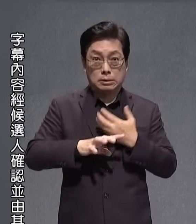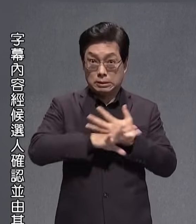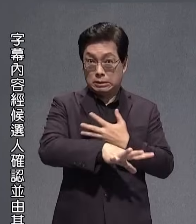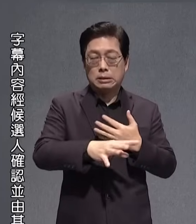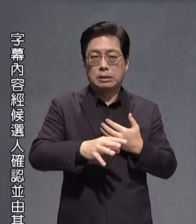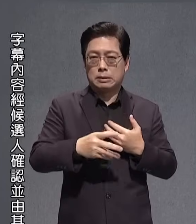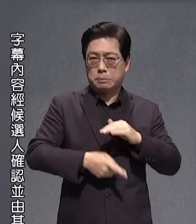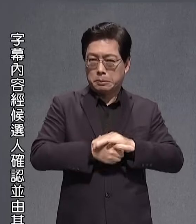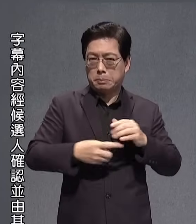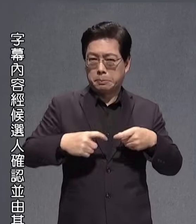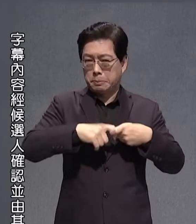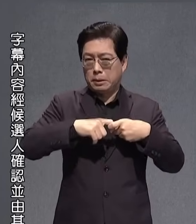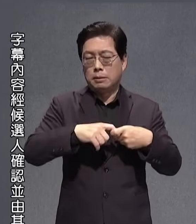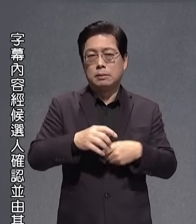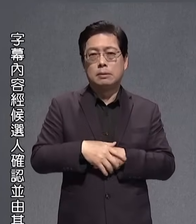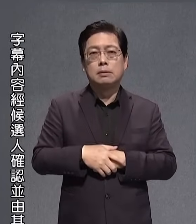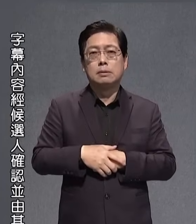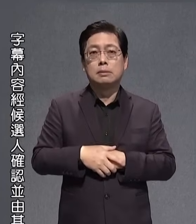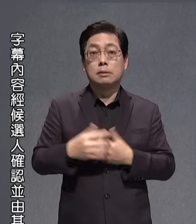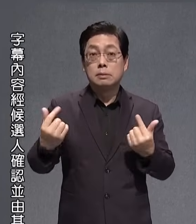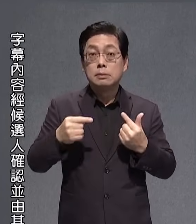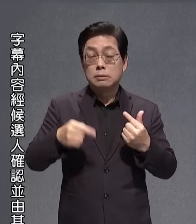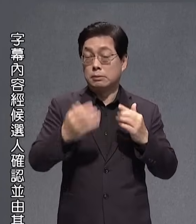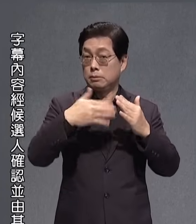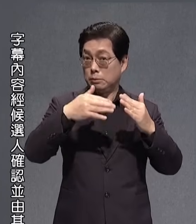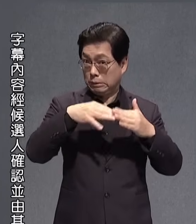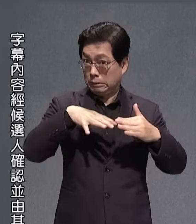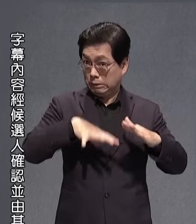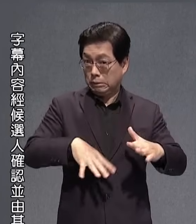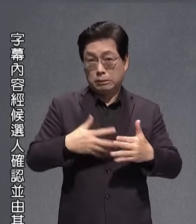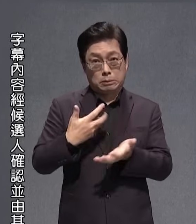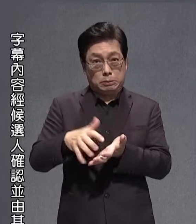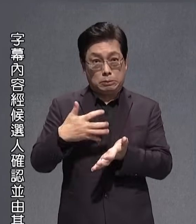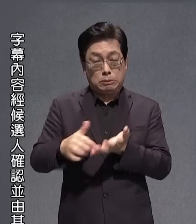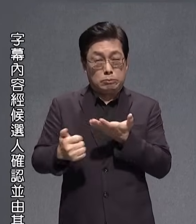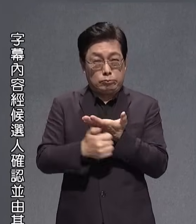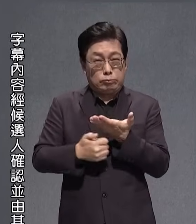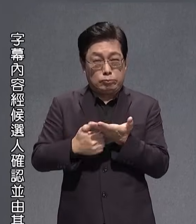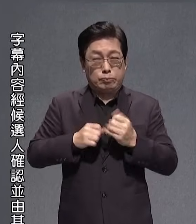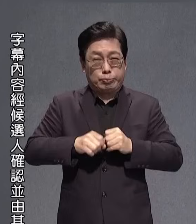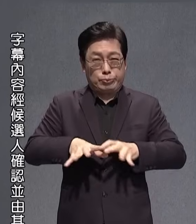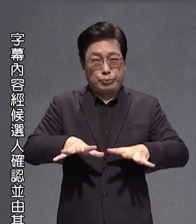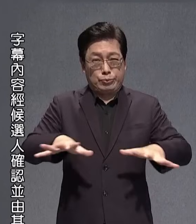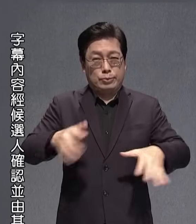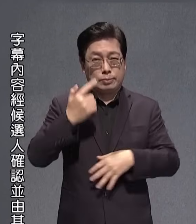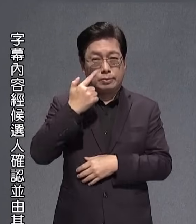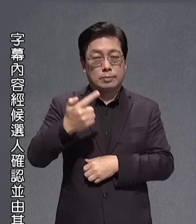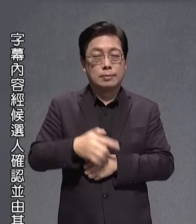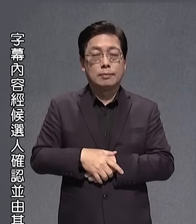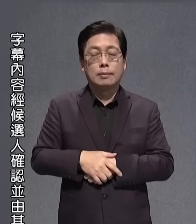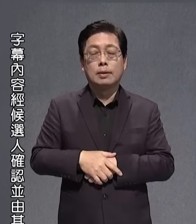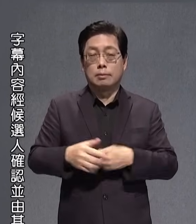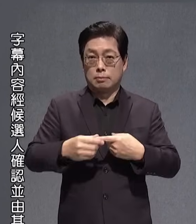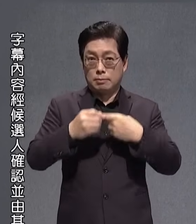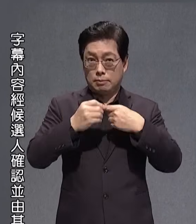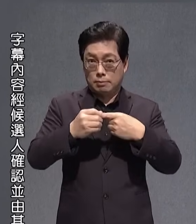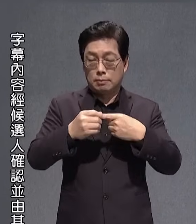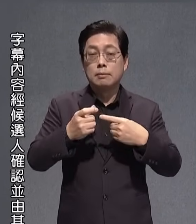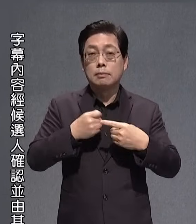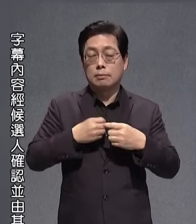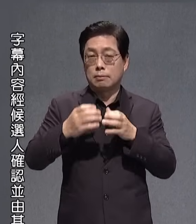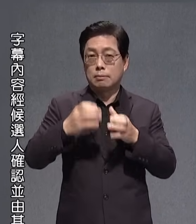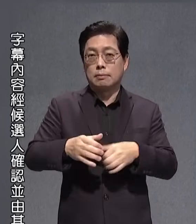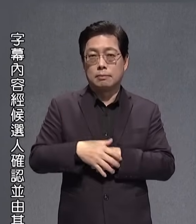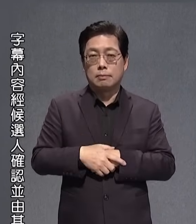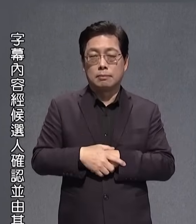卡智慧，尤其现阶段校园里面有毒品侵入，真严重。所以我第一个要